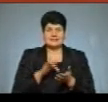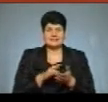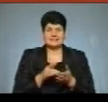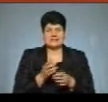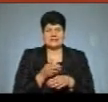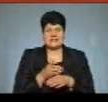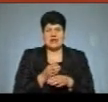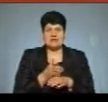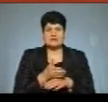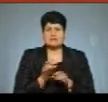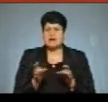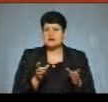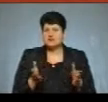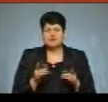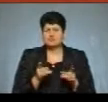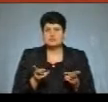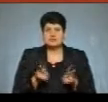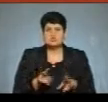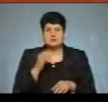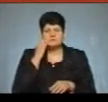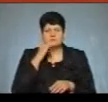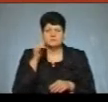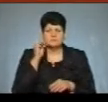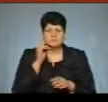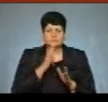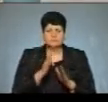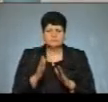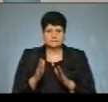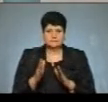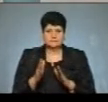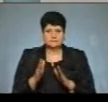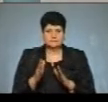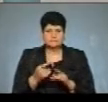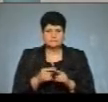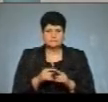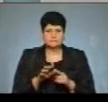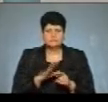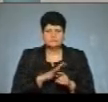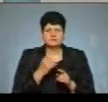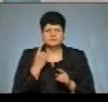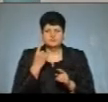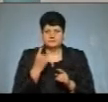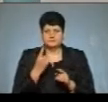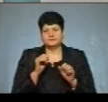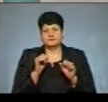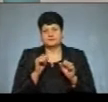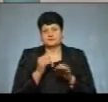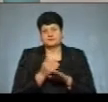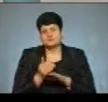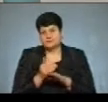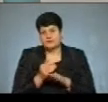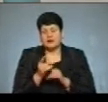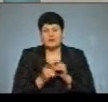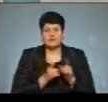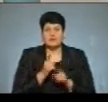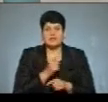викликів, а чому не варто було б залишати стару систему? Ну, значить, це був один з етапів реформування як